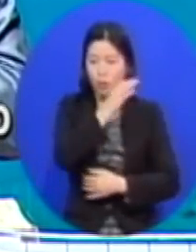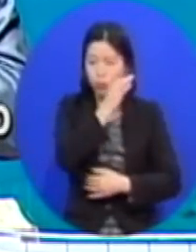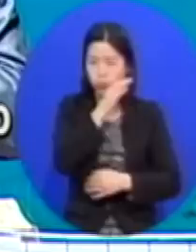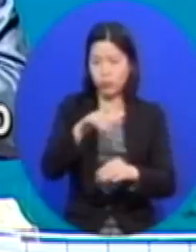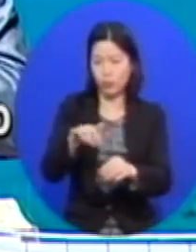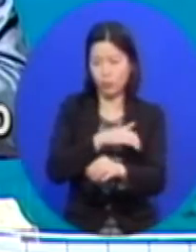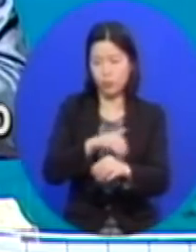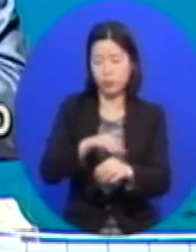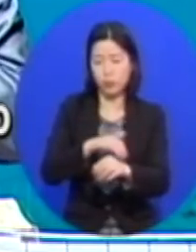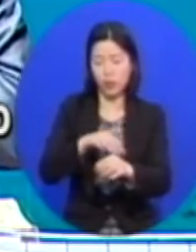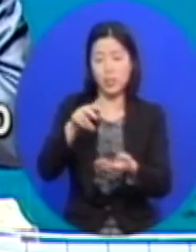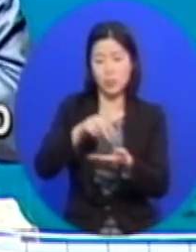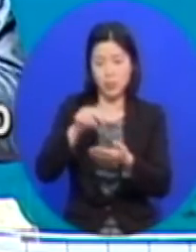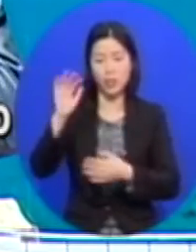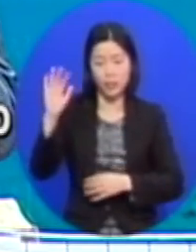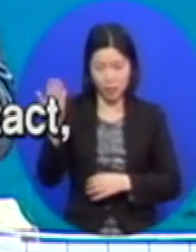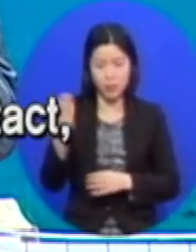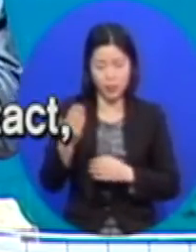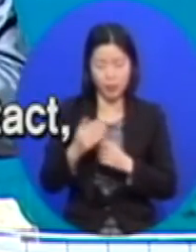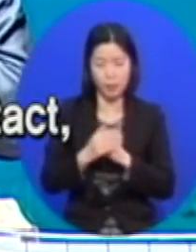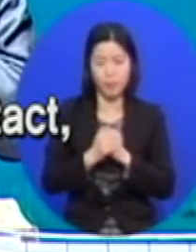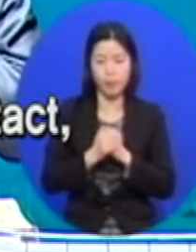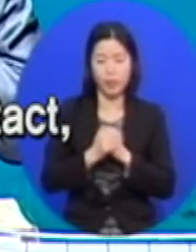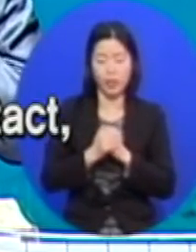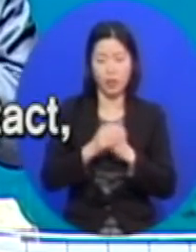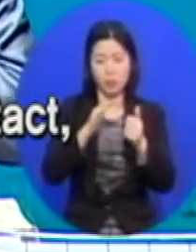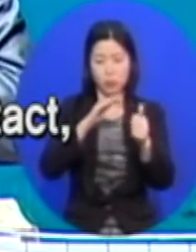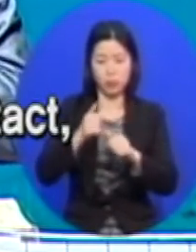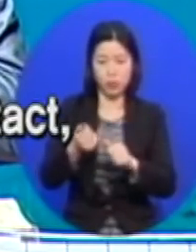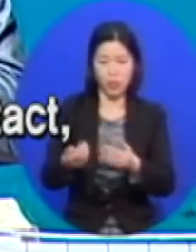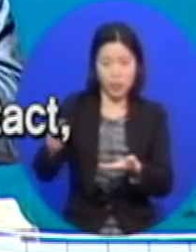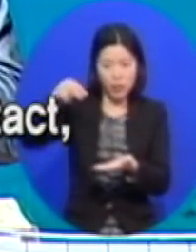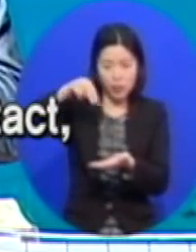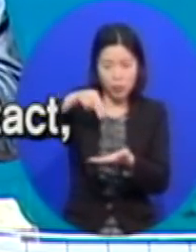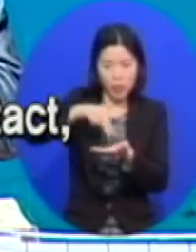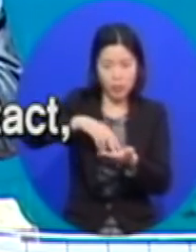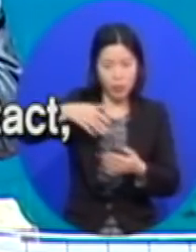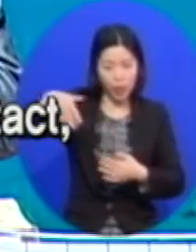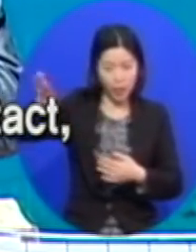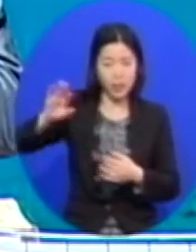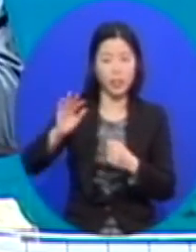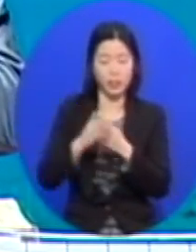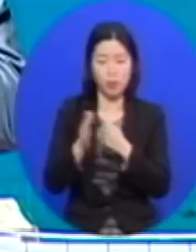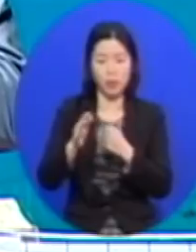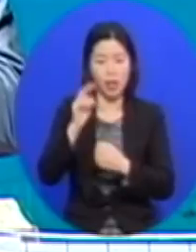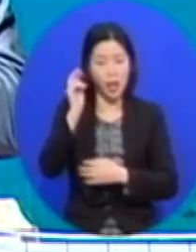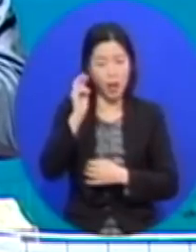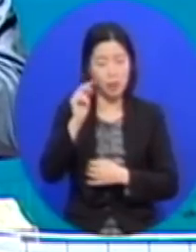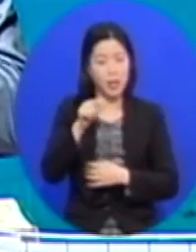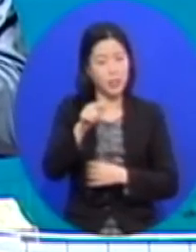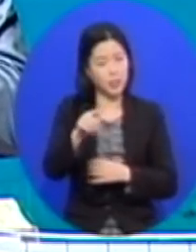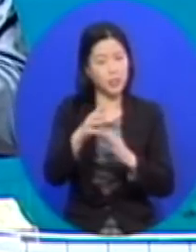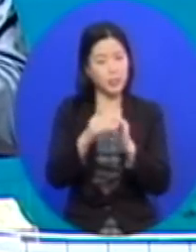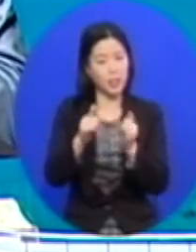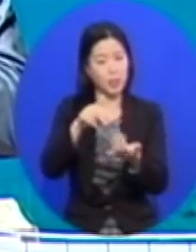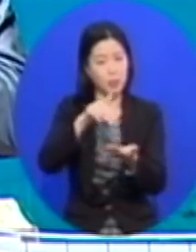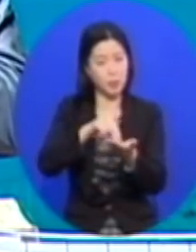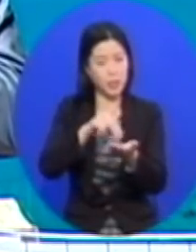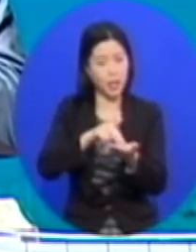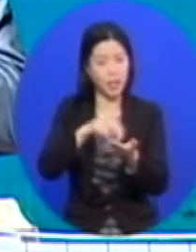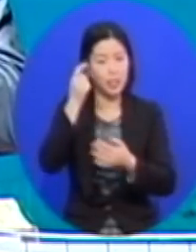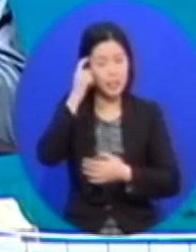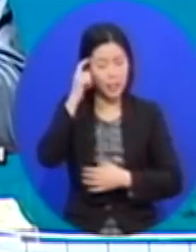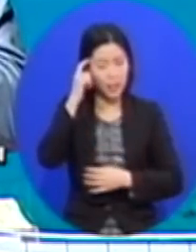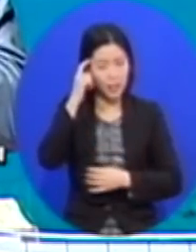있어요 부르지도 않는 데 와서 일어나서 나가야 되니 아마 그 사람 생각에서 그 장로님이